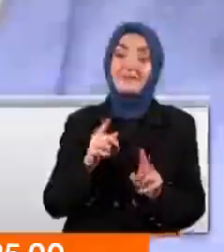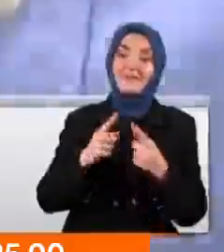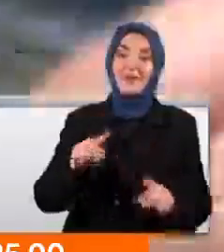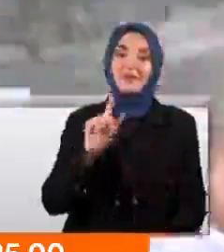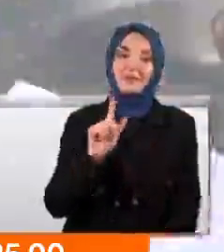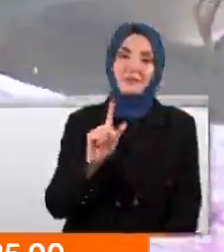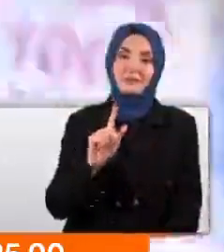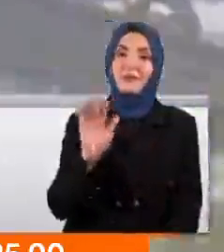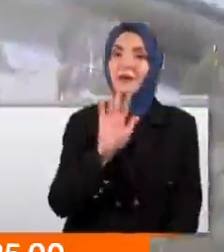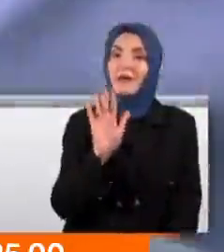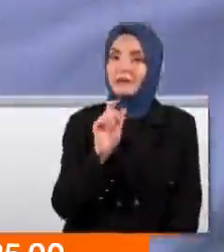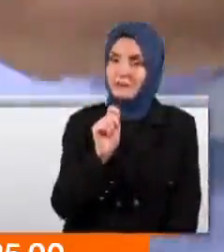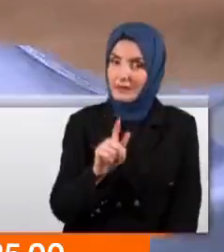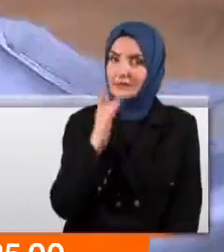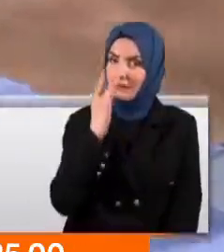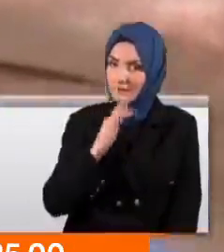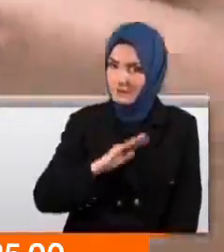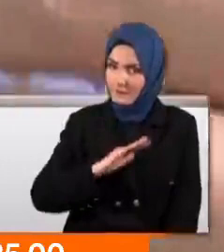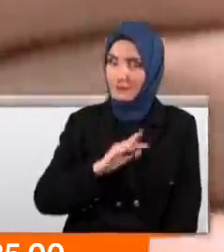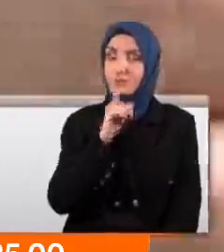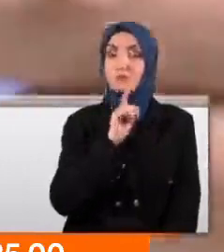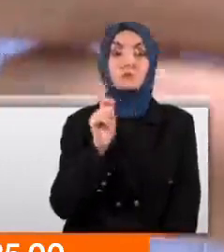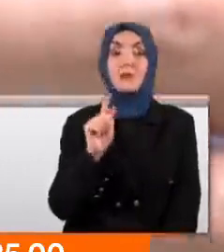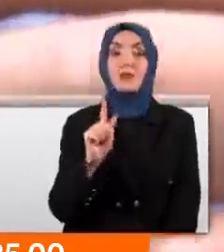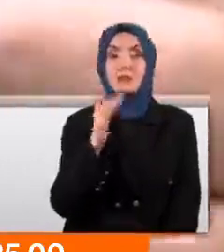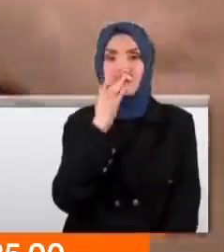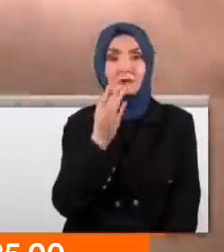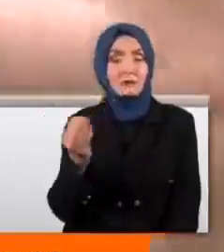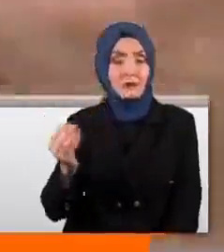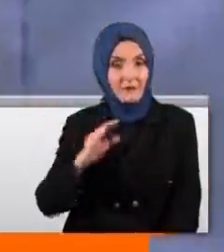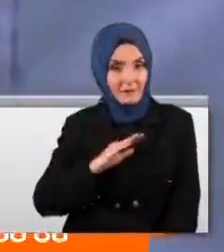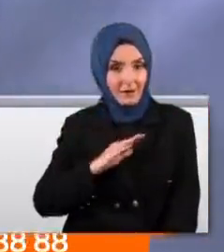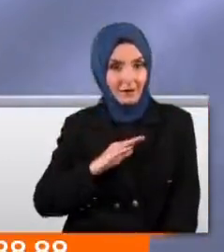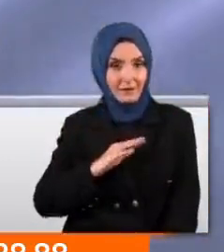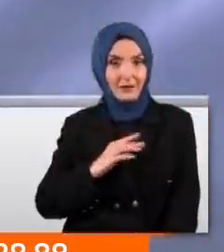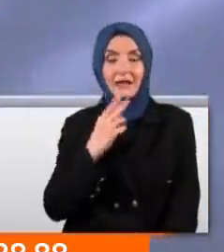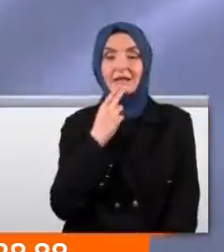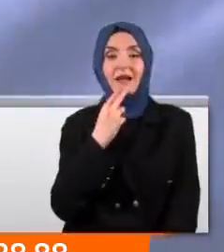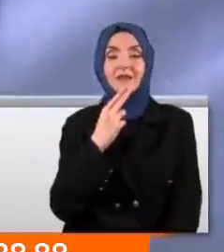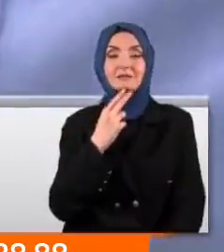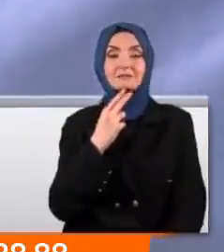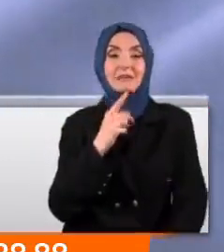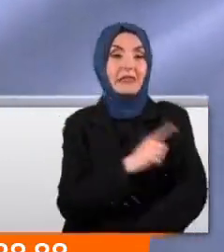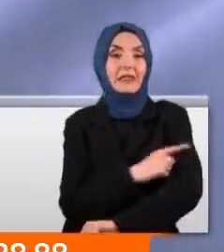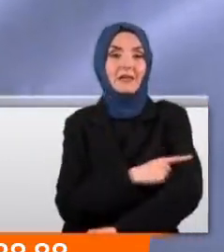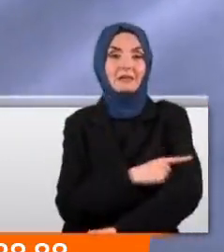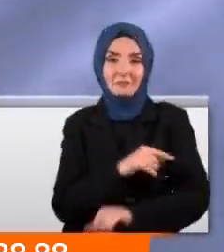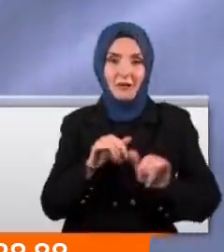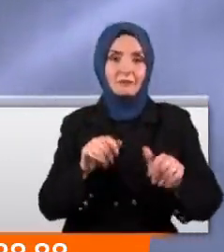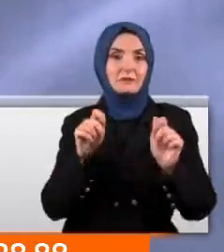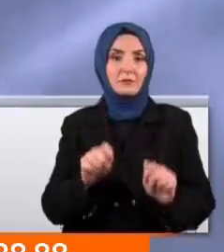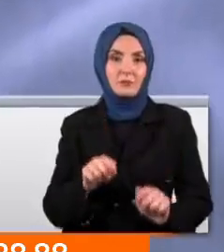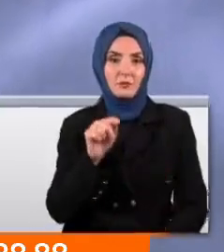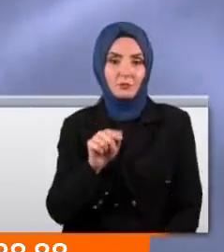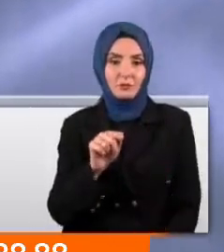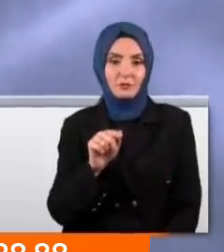bir sahtesi var. 100 liranın da yoğun bir sahtesi var ama kağıt kalitesini tutturuyorlar. Genelde bu tırtıklı yeri, Türkiye Cumhuriyet Merkez